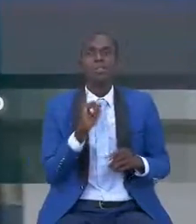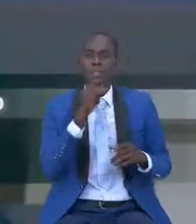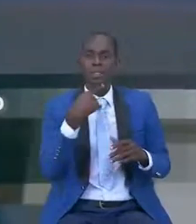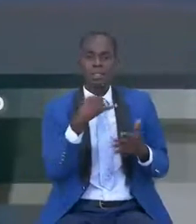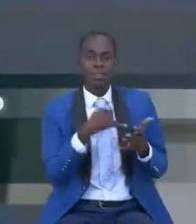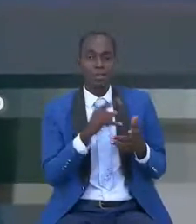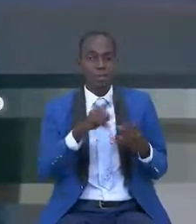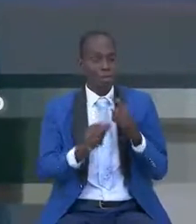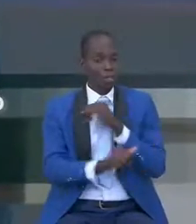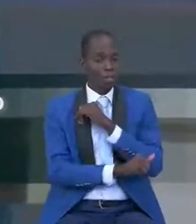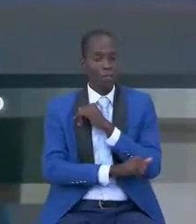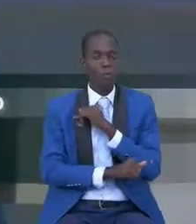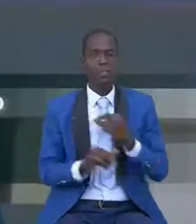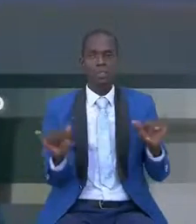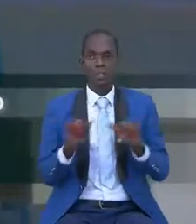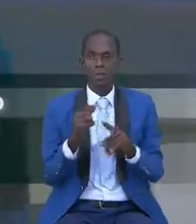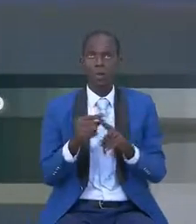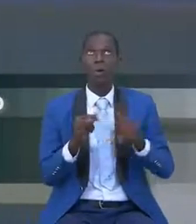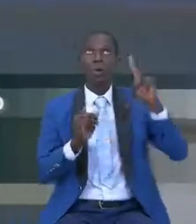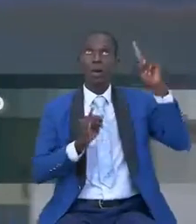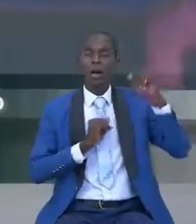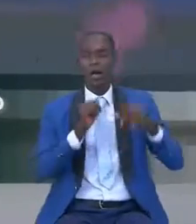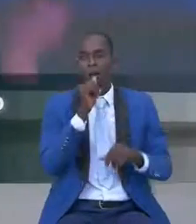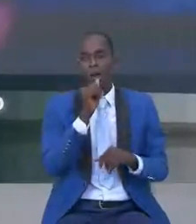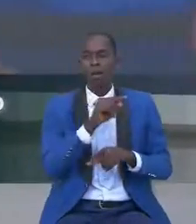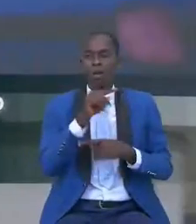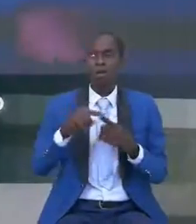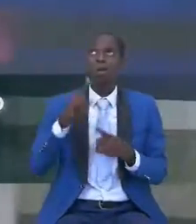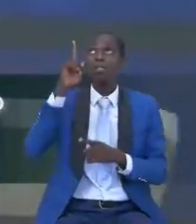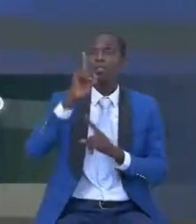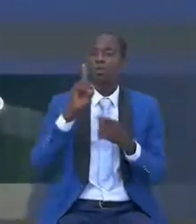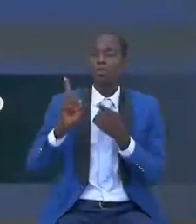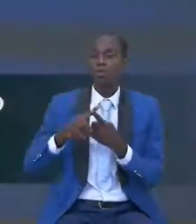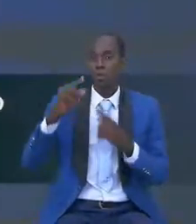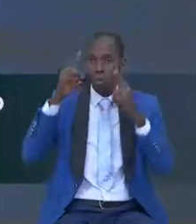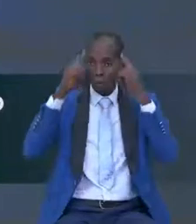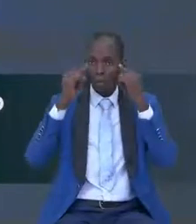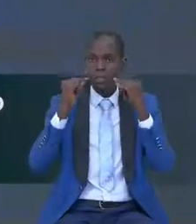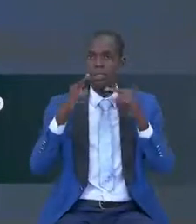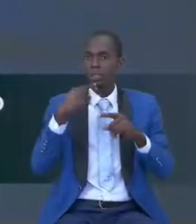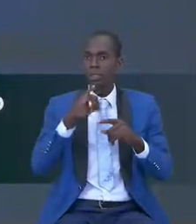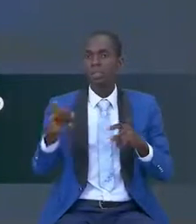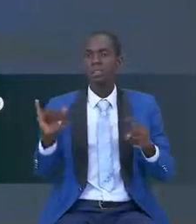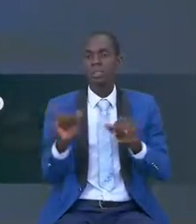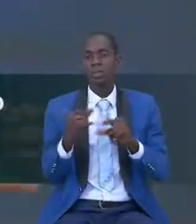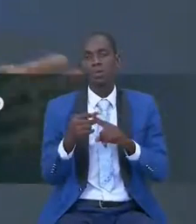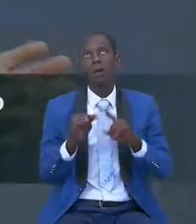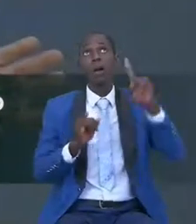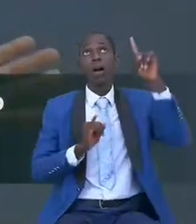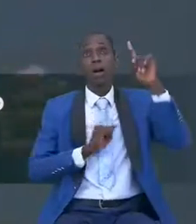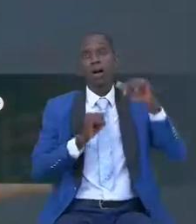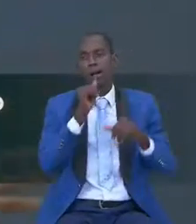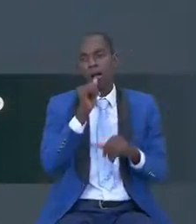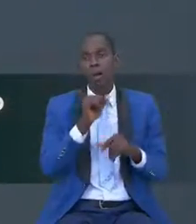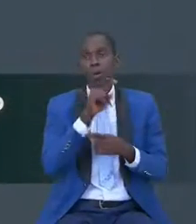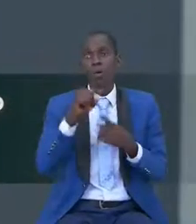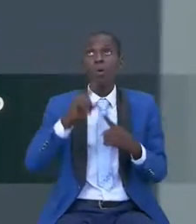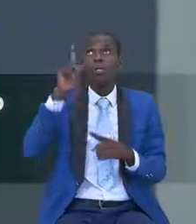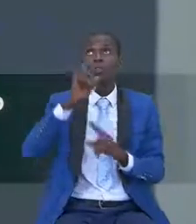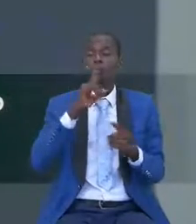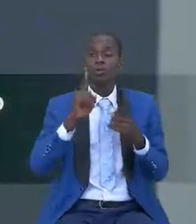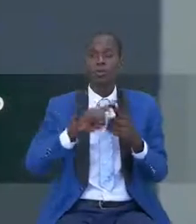Je suis, verset 6, car je suis l'Éternel. Quand il a parlé à Moïse, je suis l'Éternel. Quand il a parlé à Josué, car